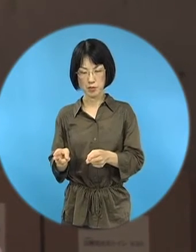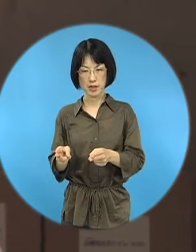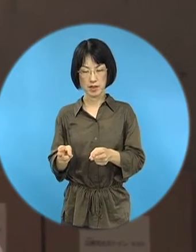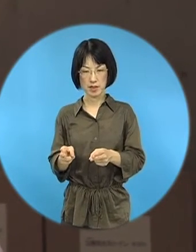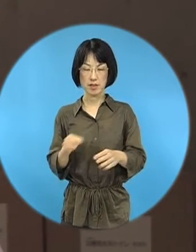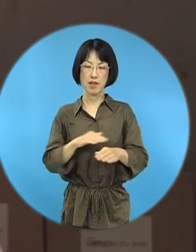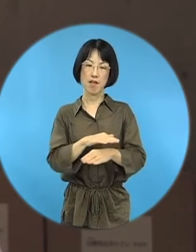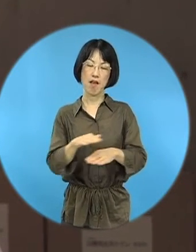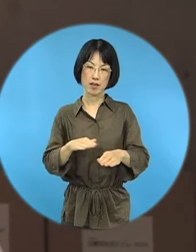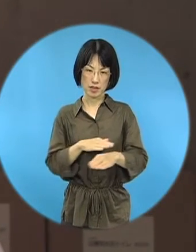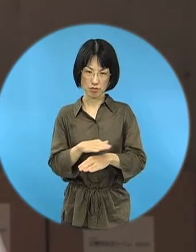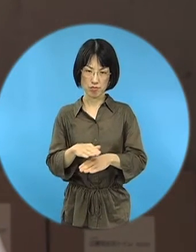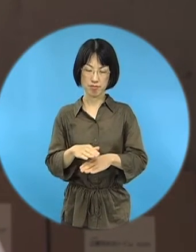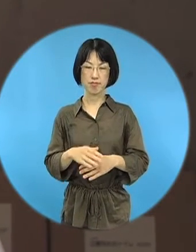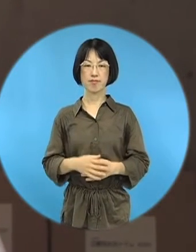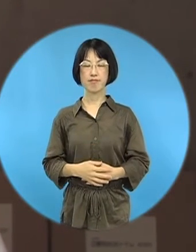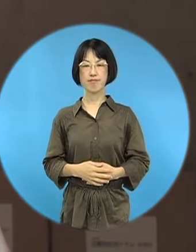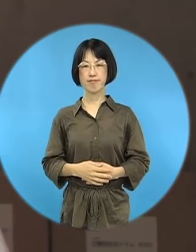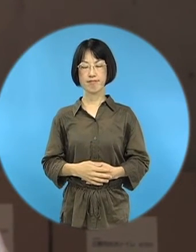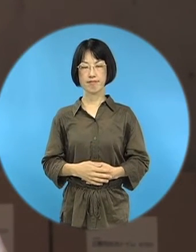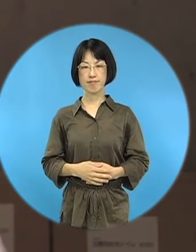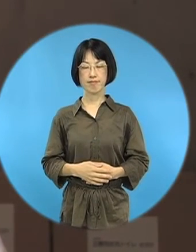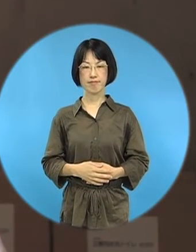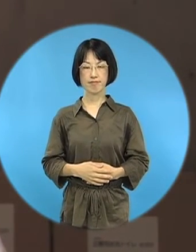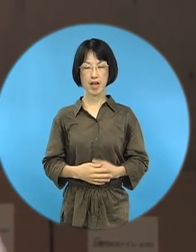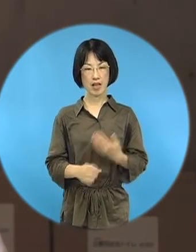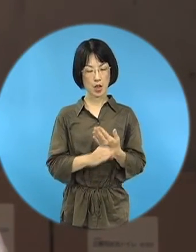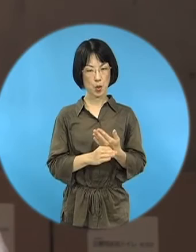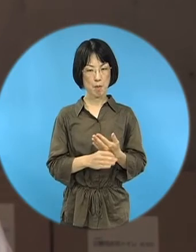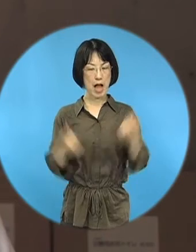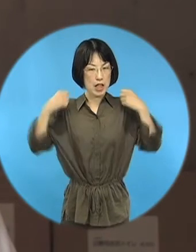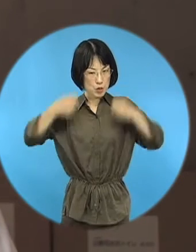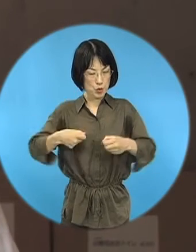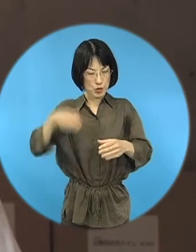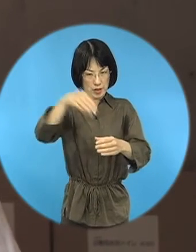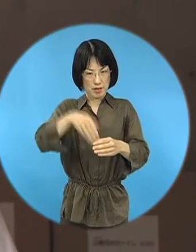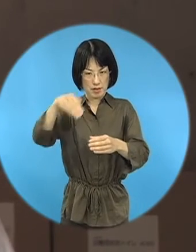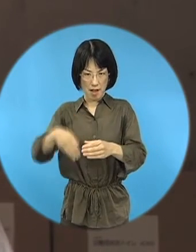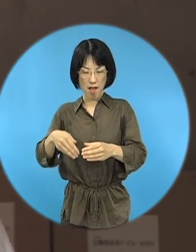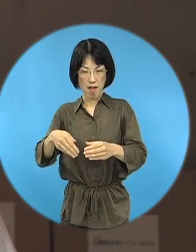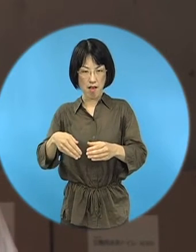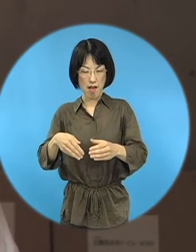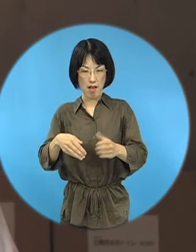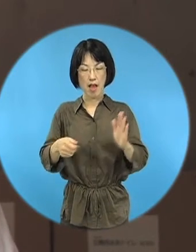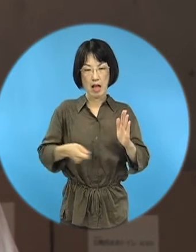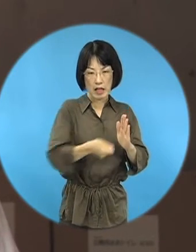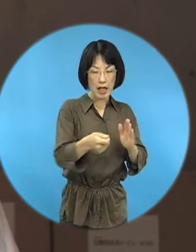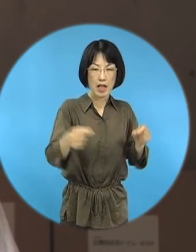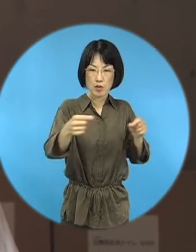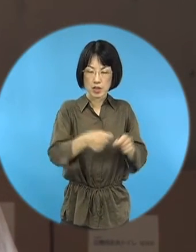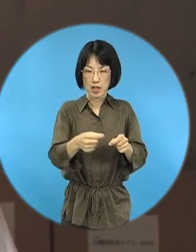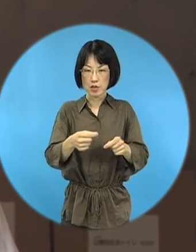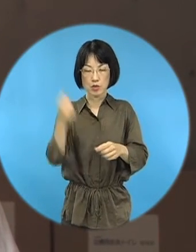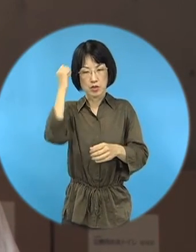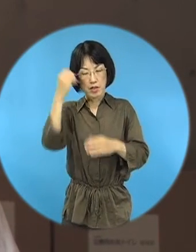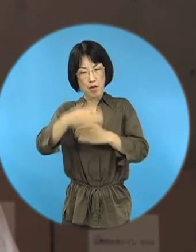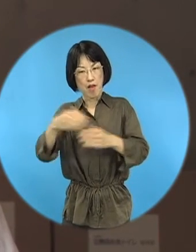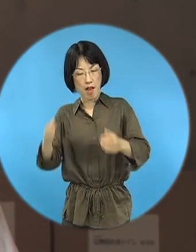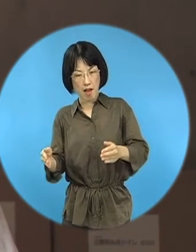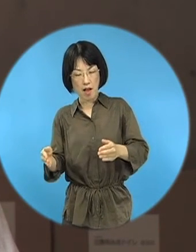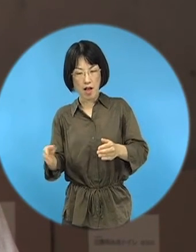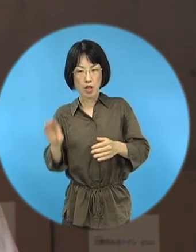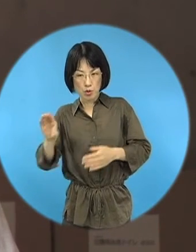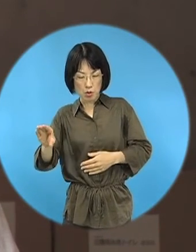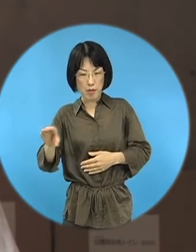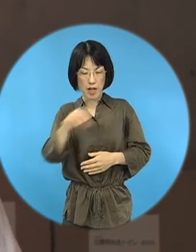出し袋の準備も大事になります。それらをリュックなどに入れて、玄関の近くですとか寝室、車の